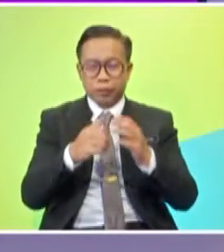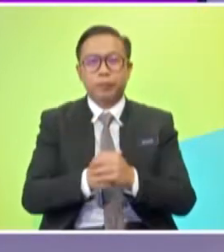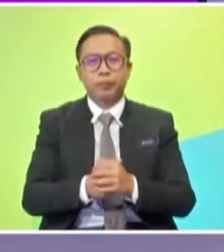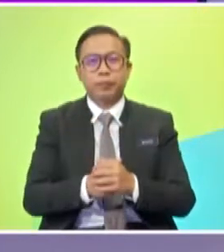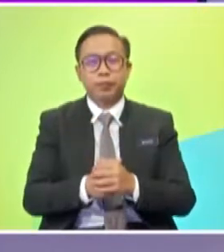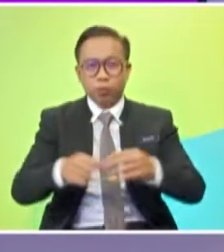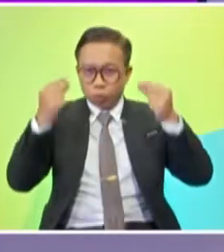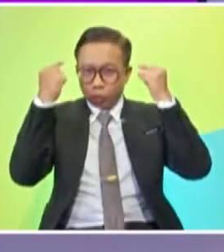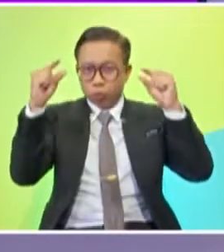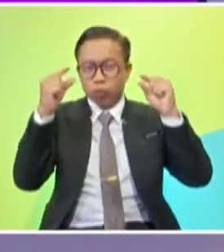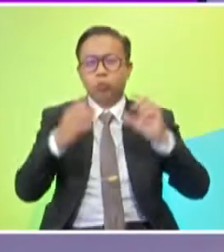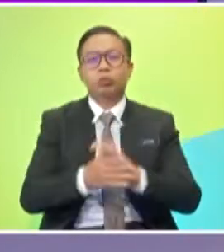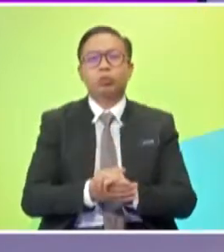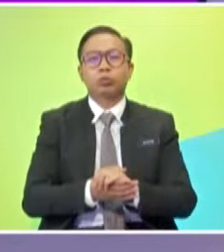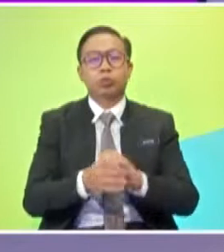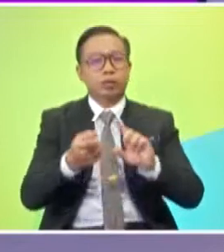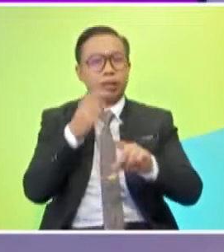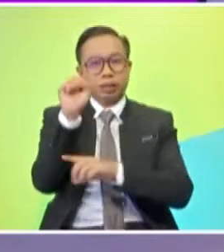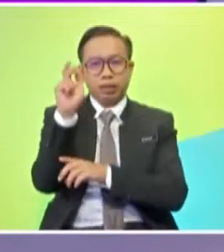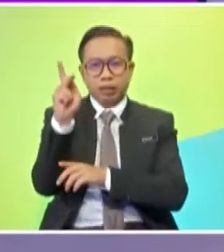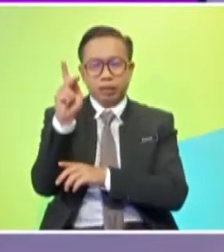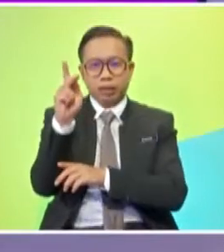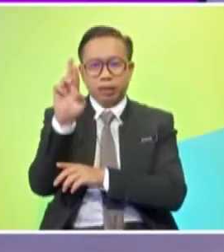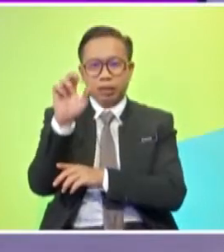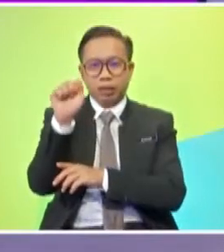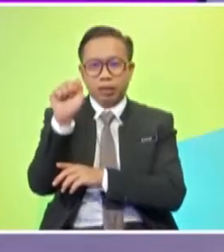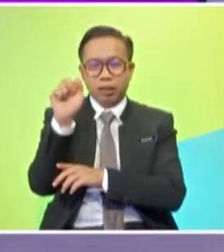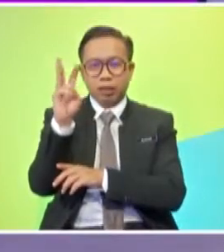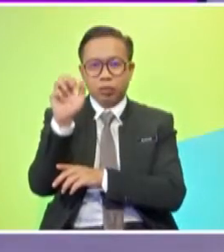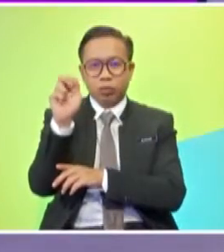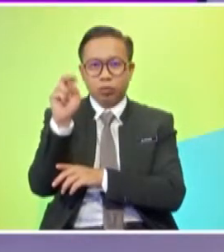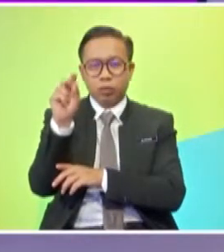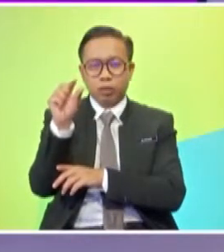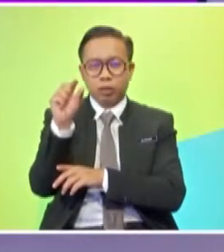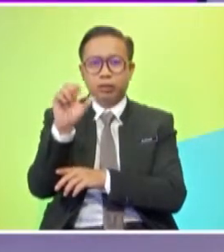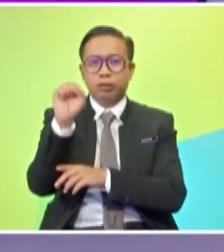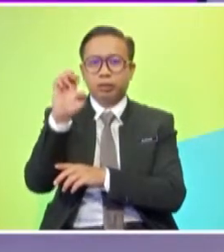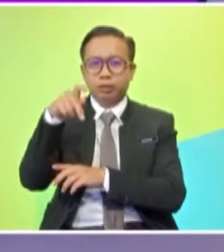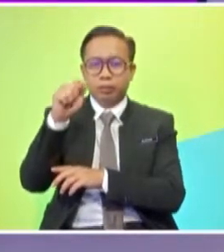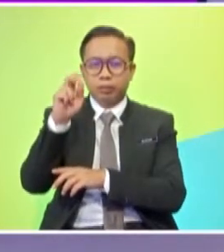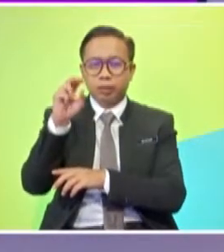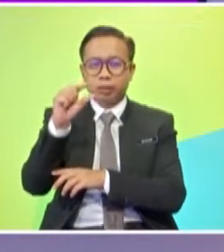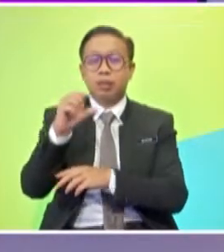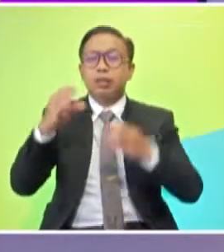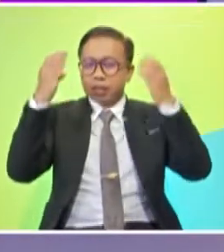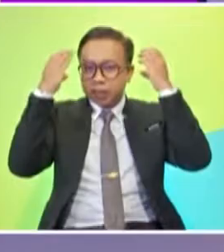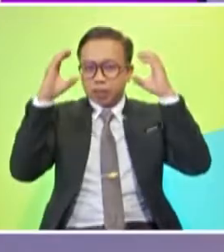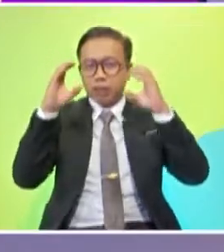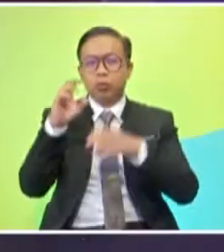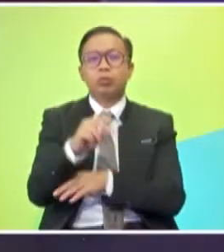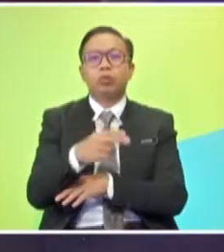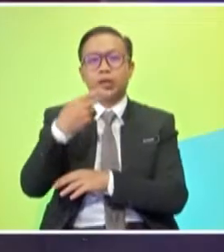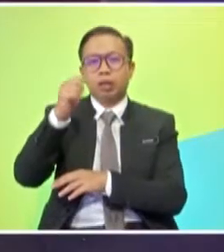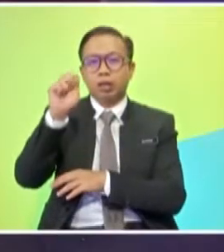seorang guru report the sky Rawang suara Wang sepasang Oh semuanya gede-gede chegou Nurani sidayu